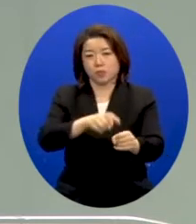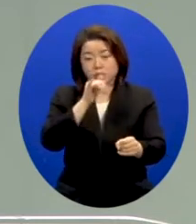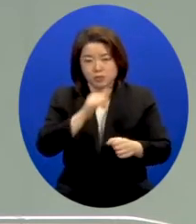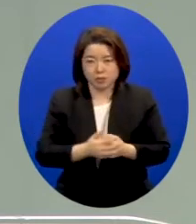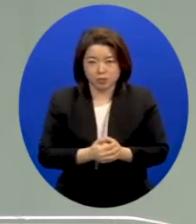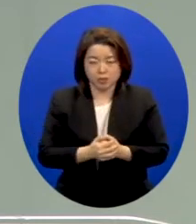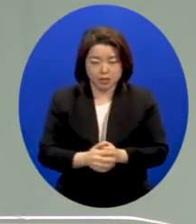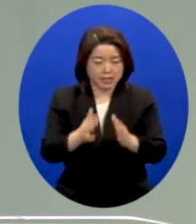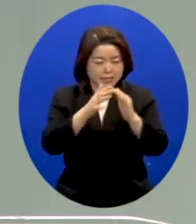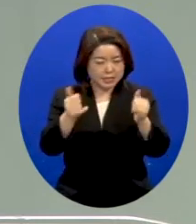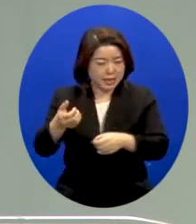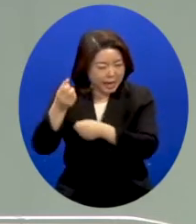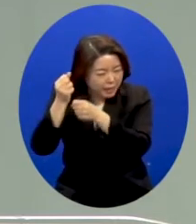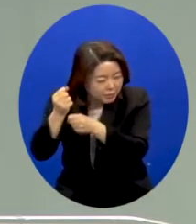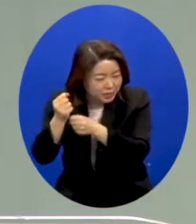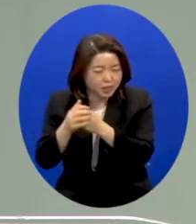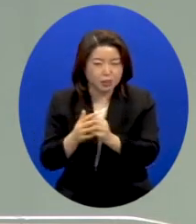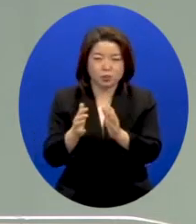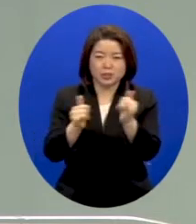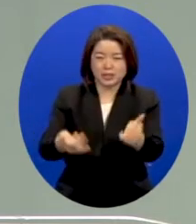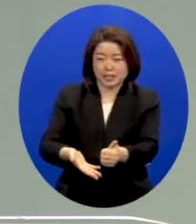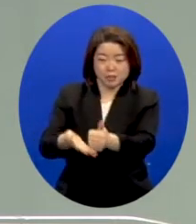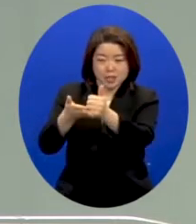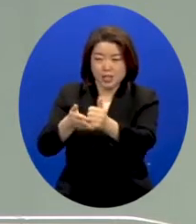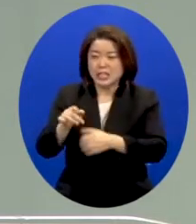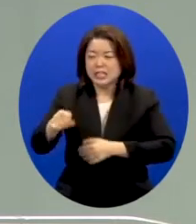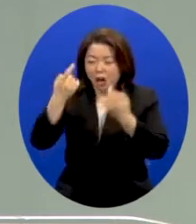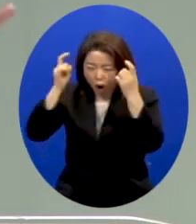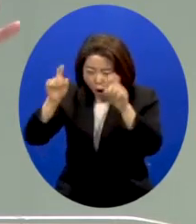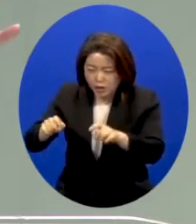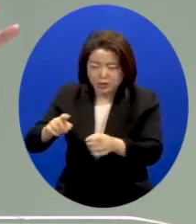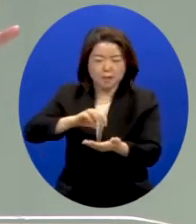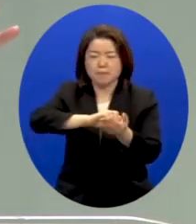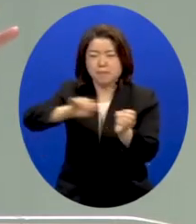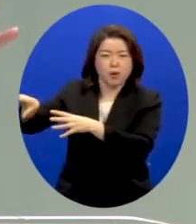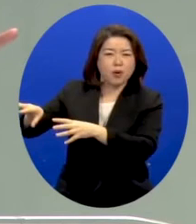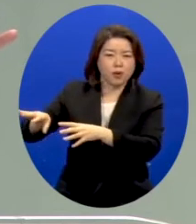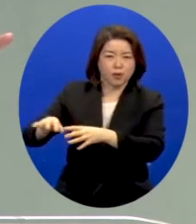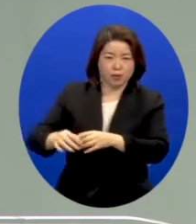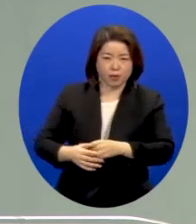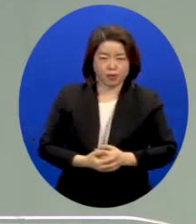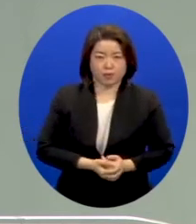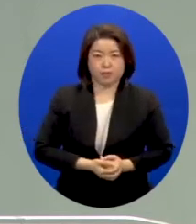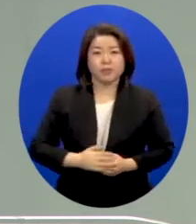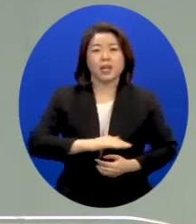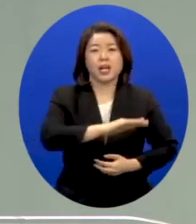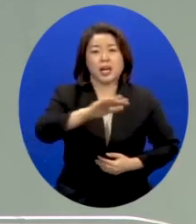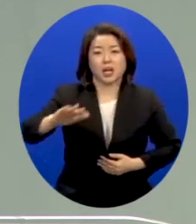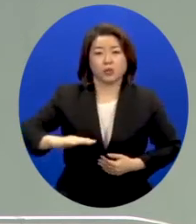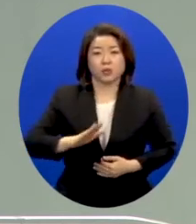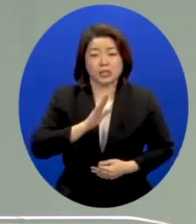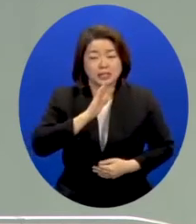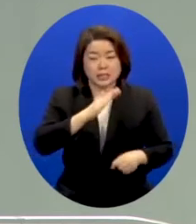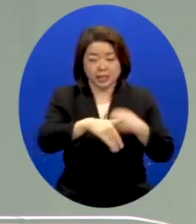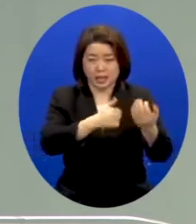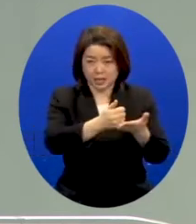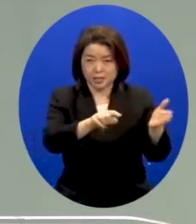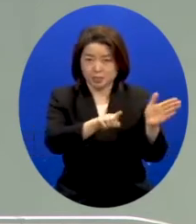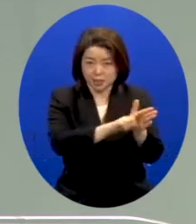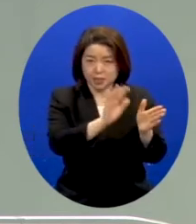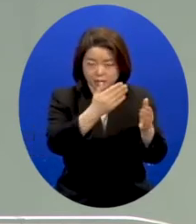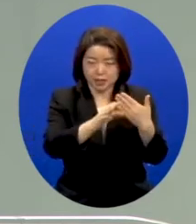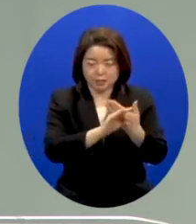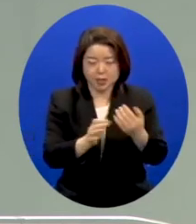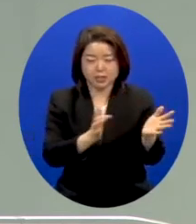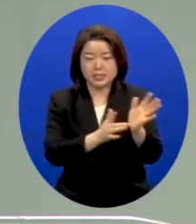사람을 의지하고 사람을 섬기는 일 이런 어리석은 일을 벌이려 하는걸 우리가 진짜 하나님을 믿게 되면